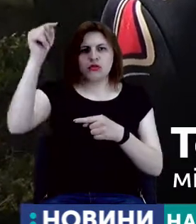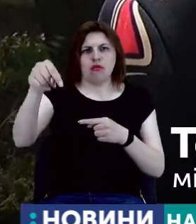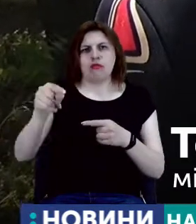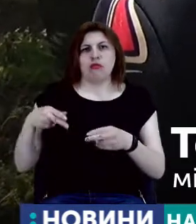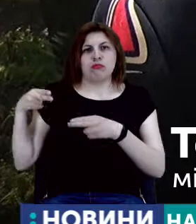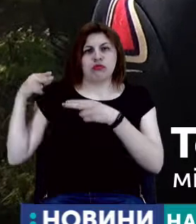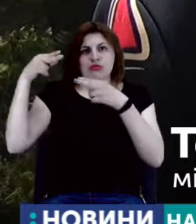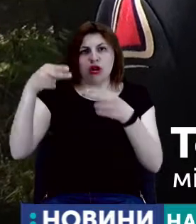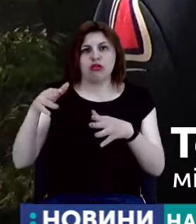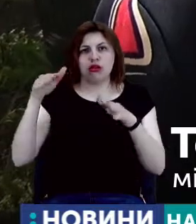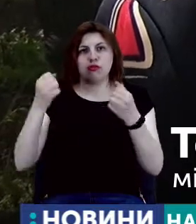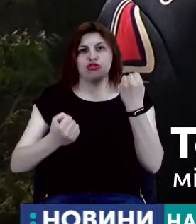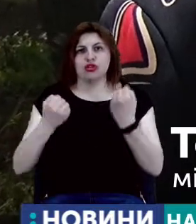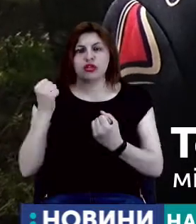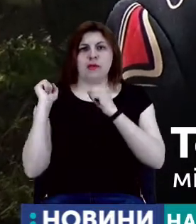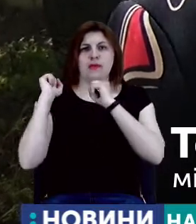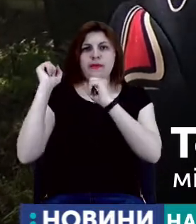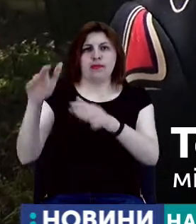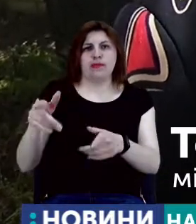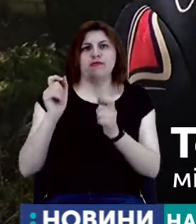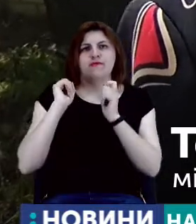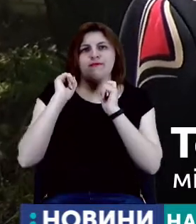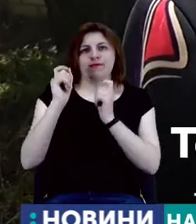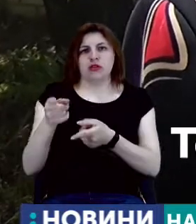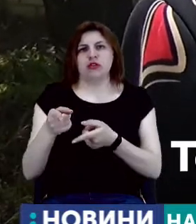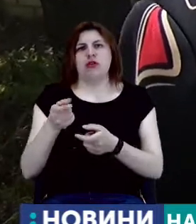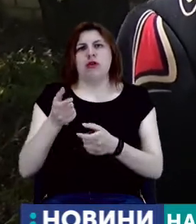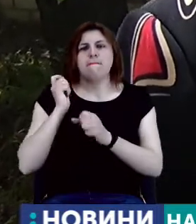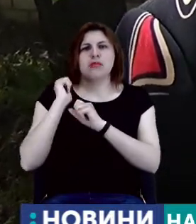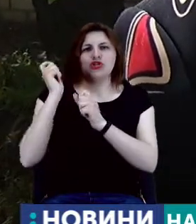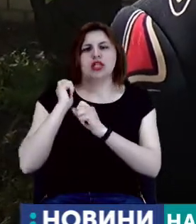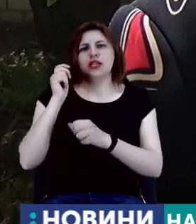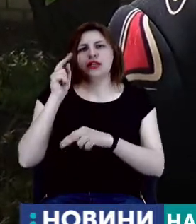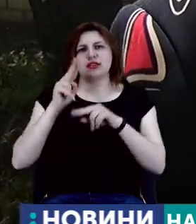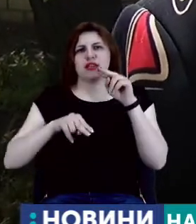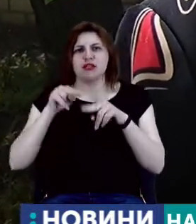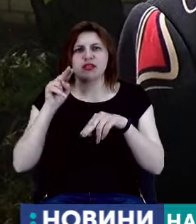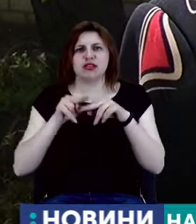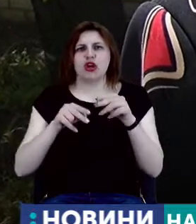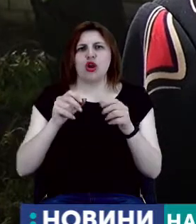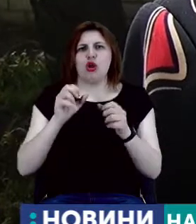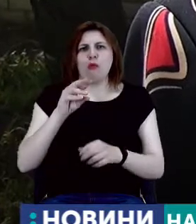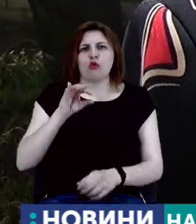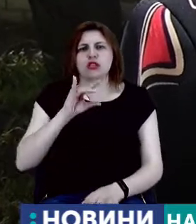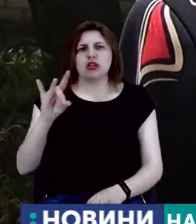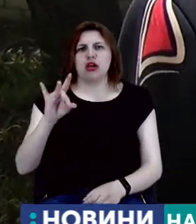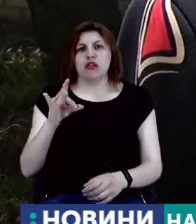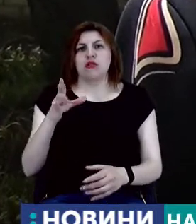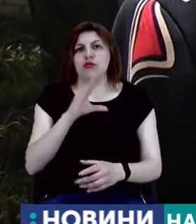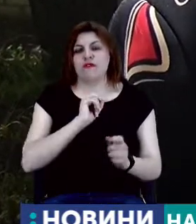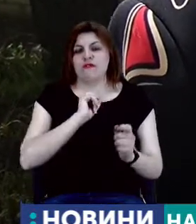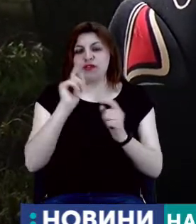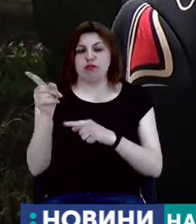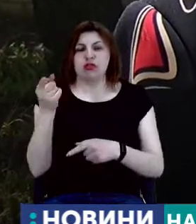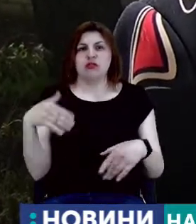вигружають мішки, іменно строїтельний мусор. Все, зібрались, закрили машину і уїхали. І ніхто